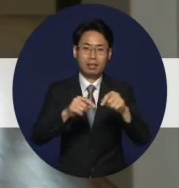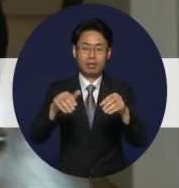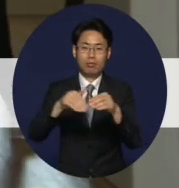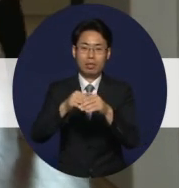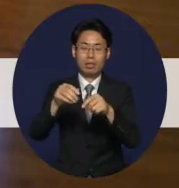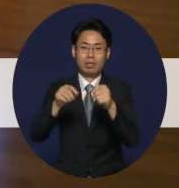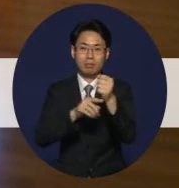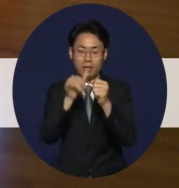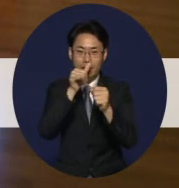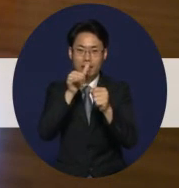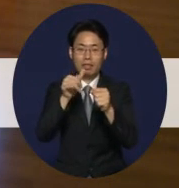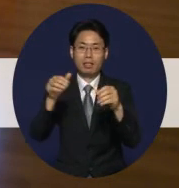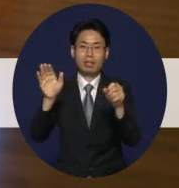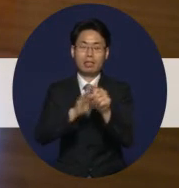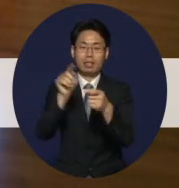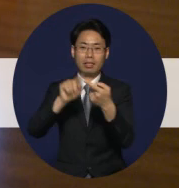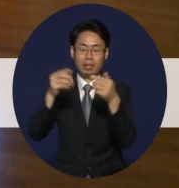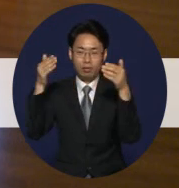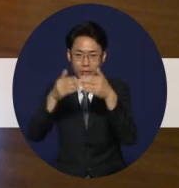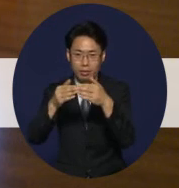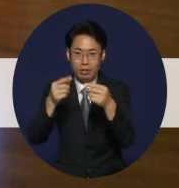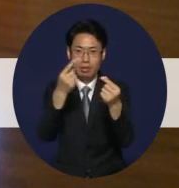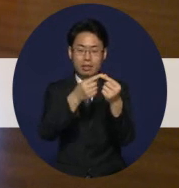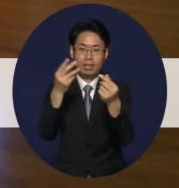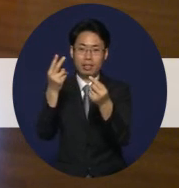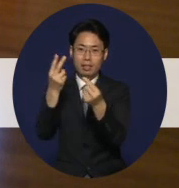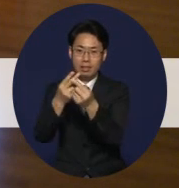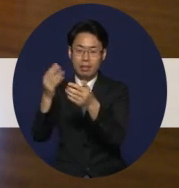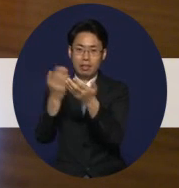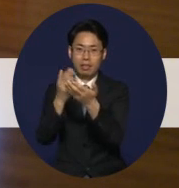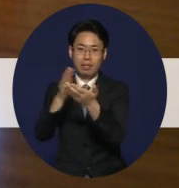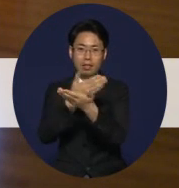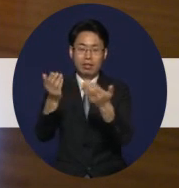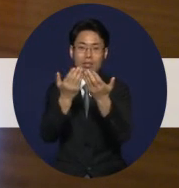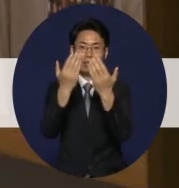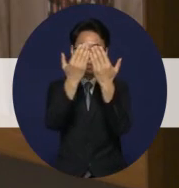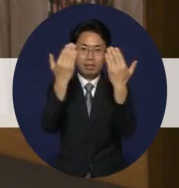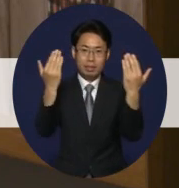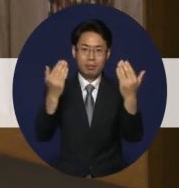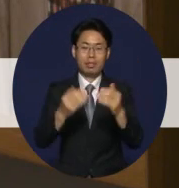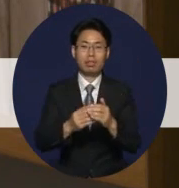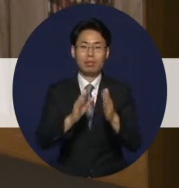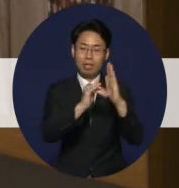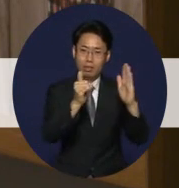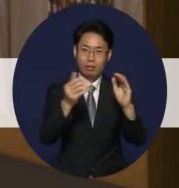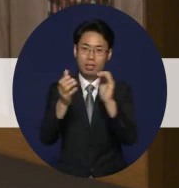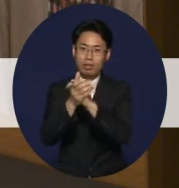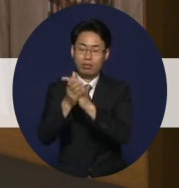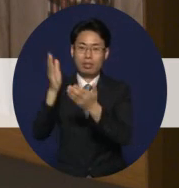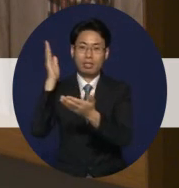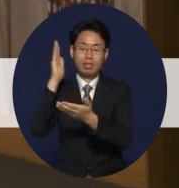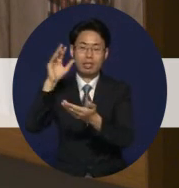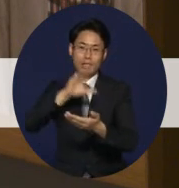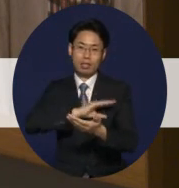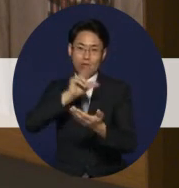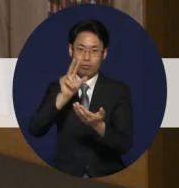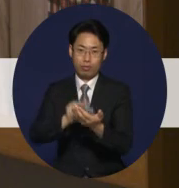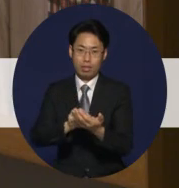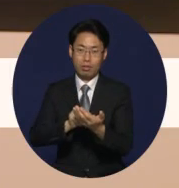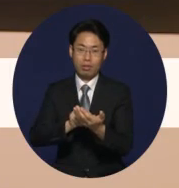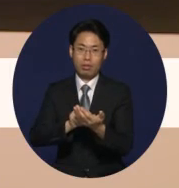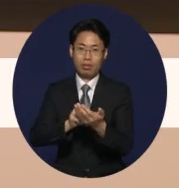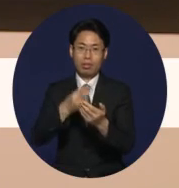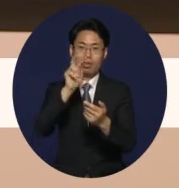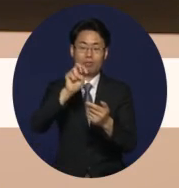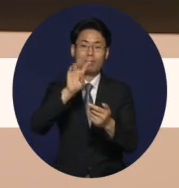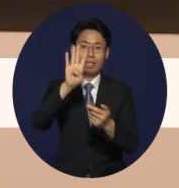사랑에 주목해보는 전시로 총 2회에 나누어 진행될 예정인데요. 이번 전시에는 가족과 친구의 이야기를 주제로 한